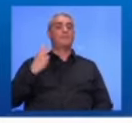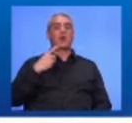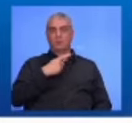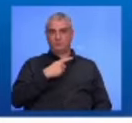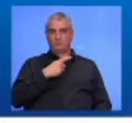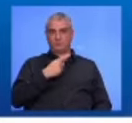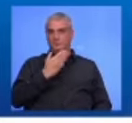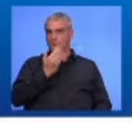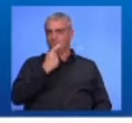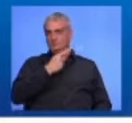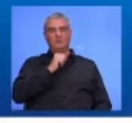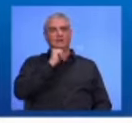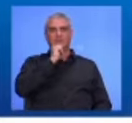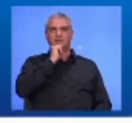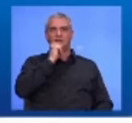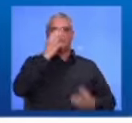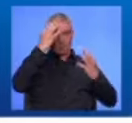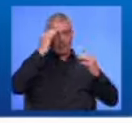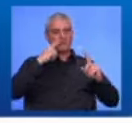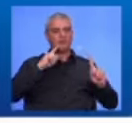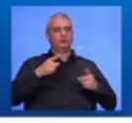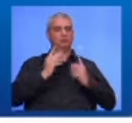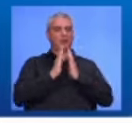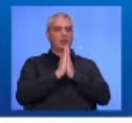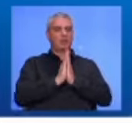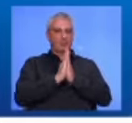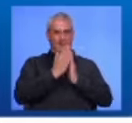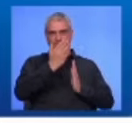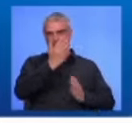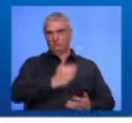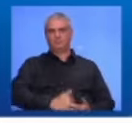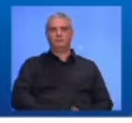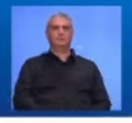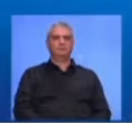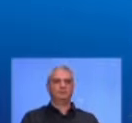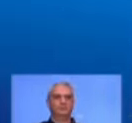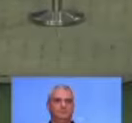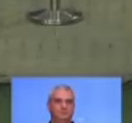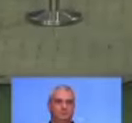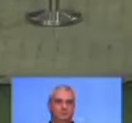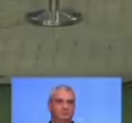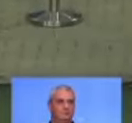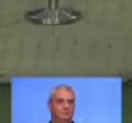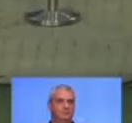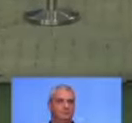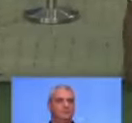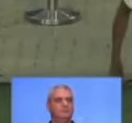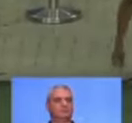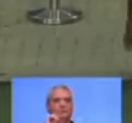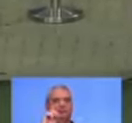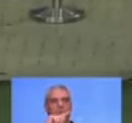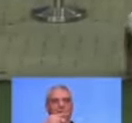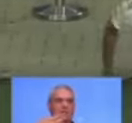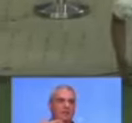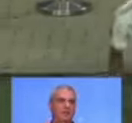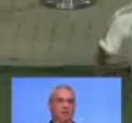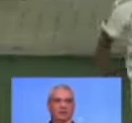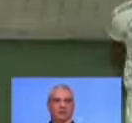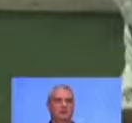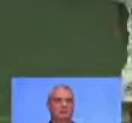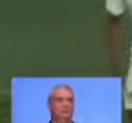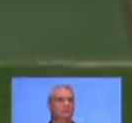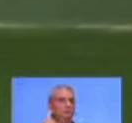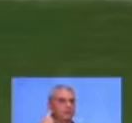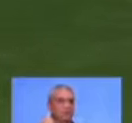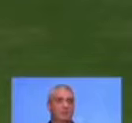קודם לכן סרבו לכבד את שירת ההמנון, הנה כך זה נראה ונשמע. מנשה זלקה ייכנס, שמע,